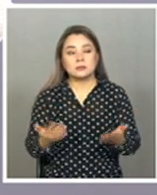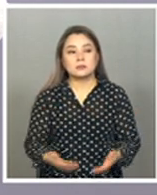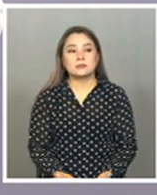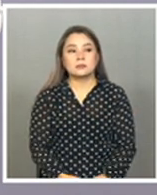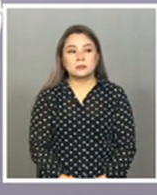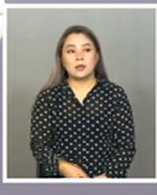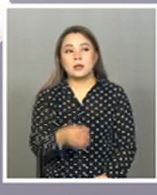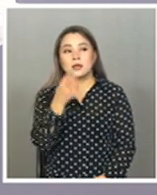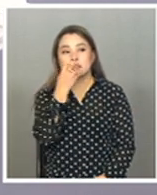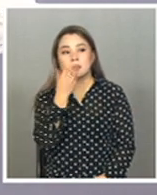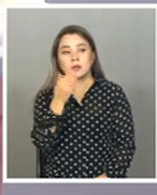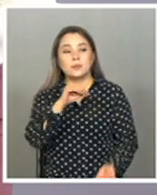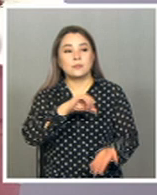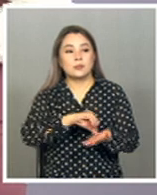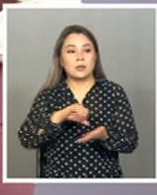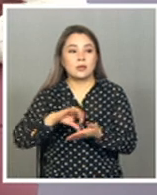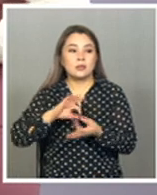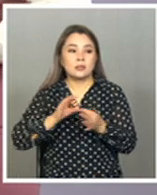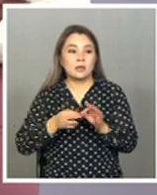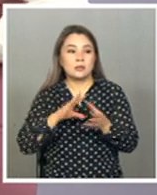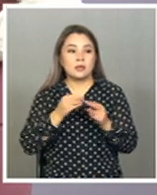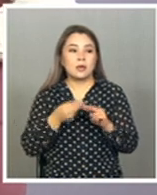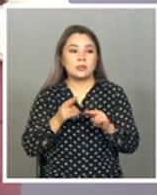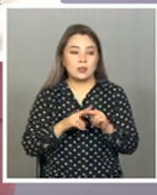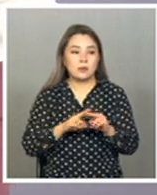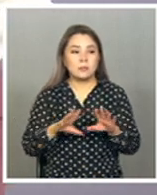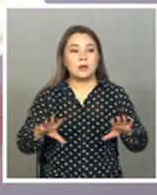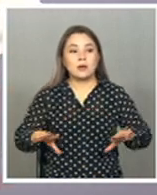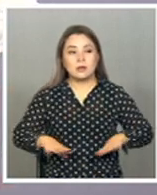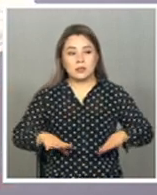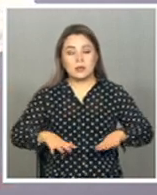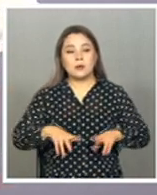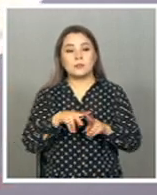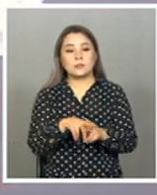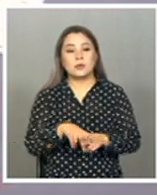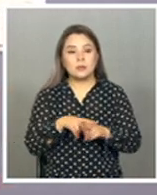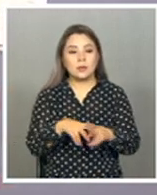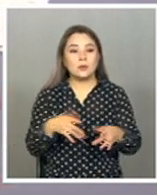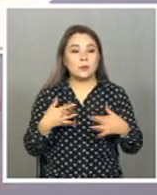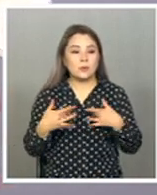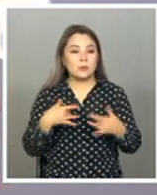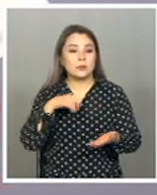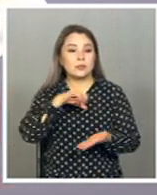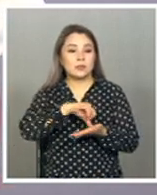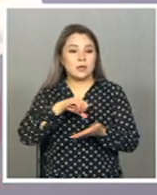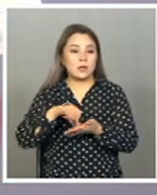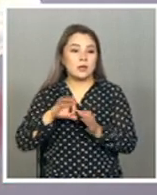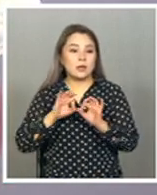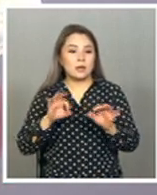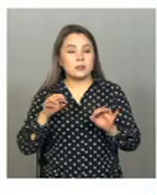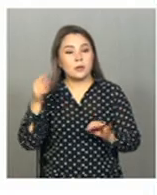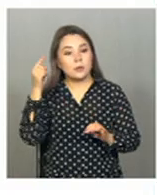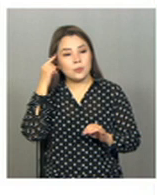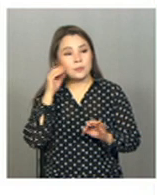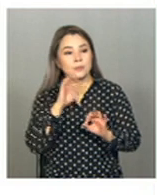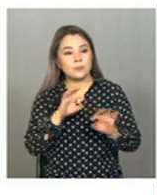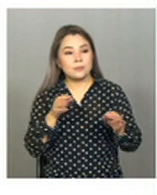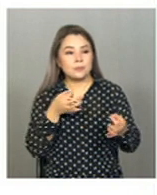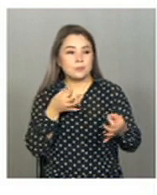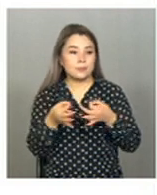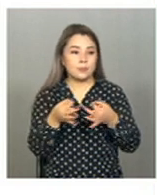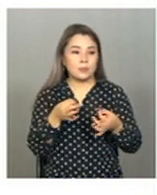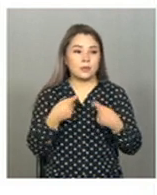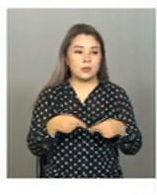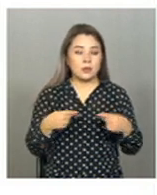Цирк өнерінің алғашқы нышандары ат құлағында ойнап өнер көрсету, айтар ойды ыммен білдіріп, түрлі